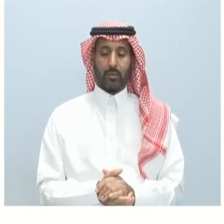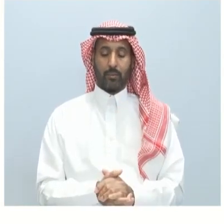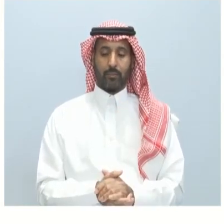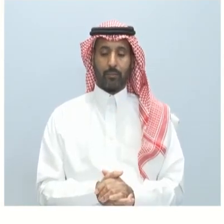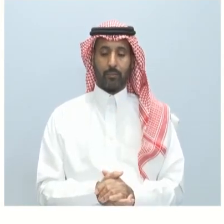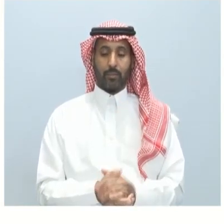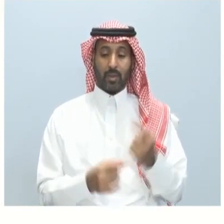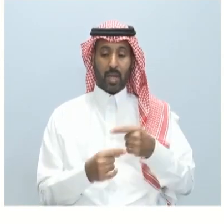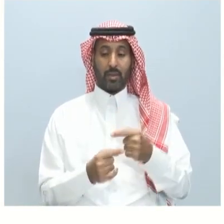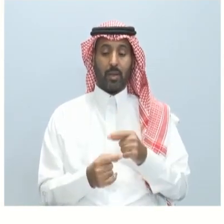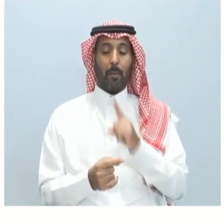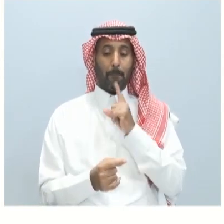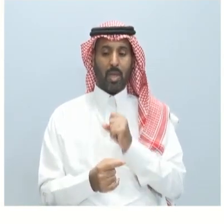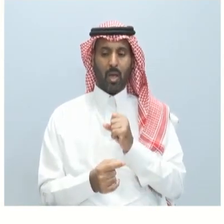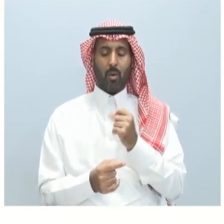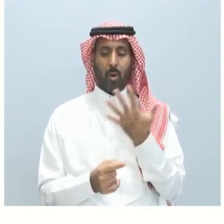درجه